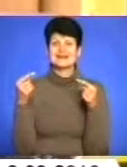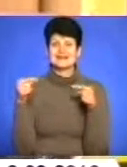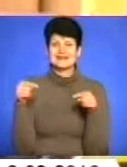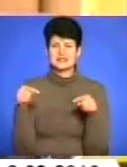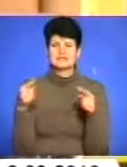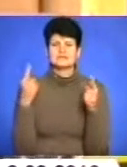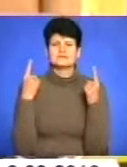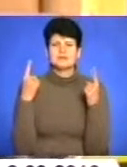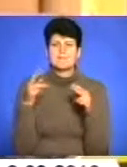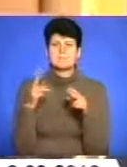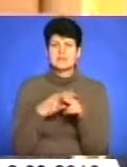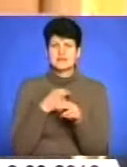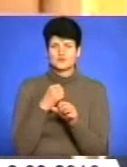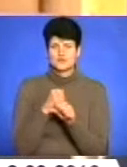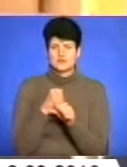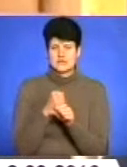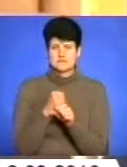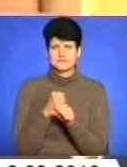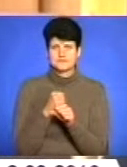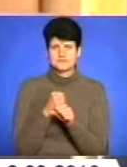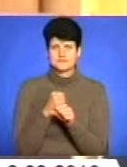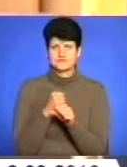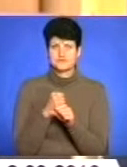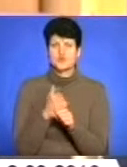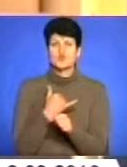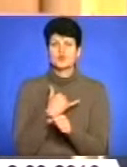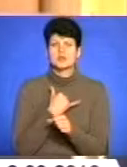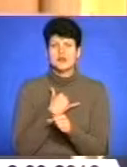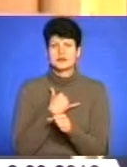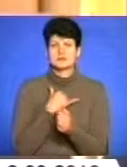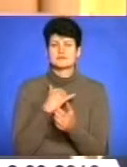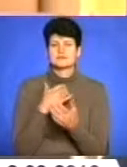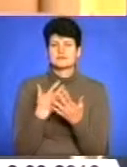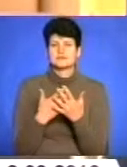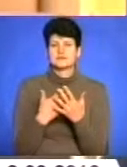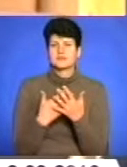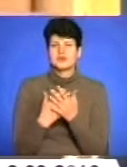тотального безробіття, у нас майже